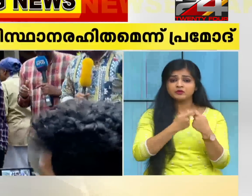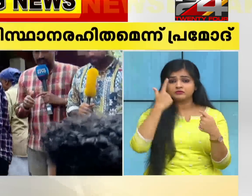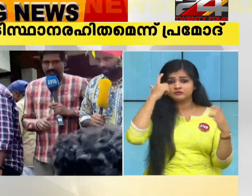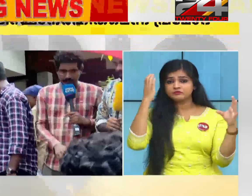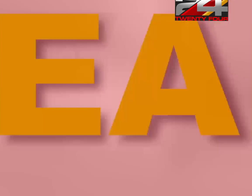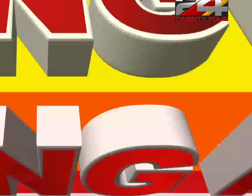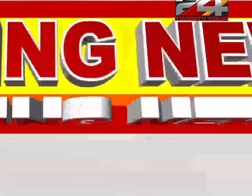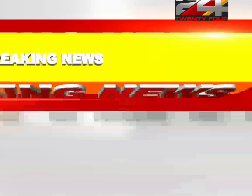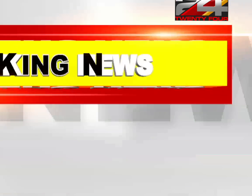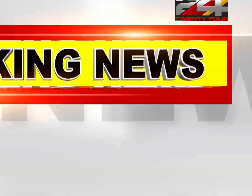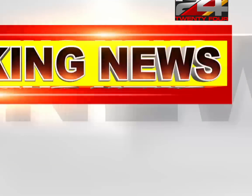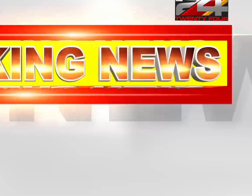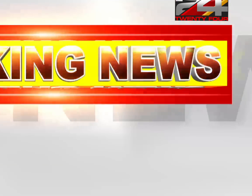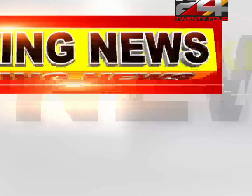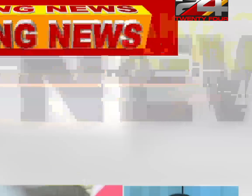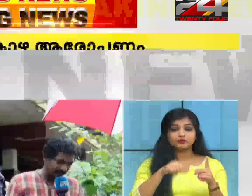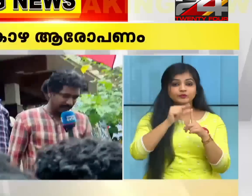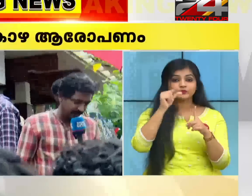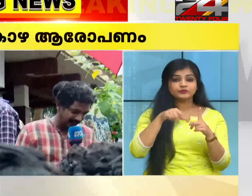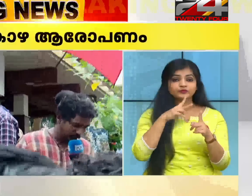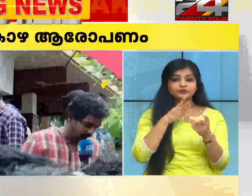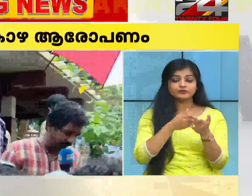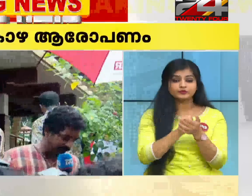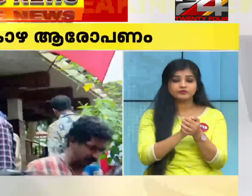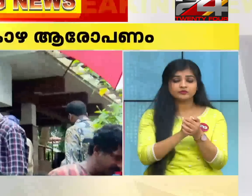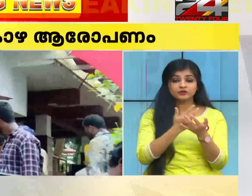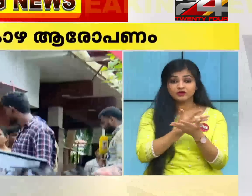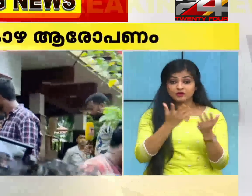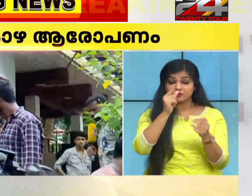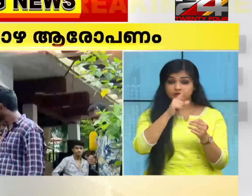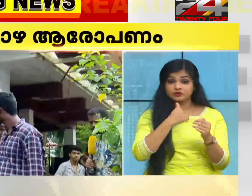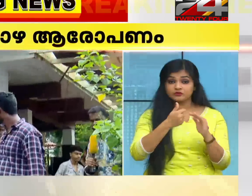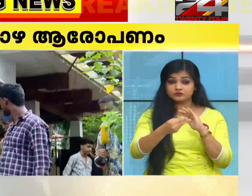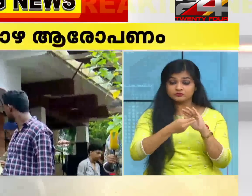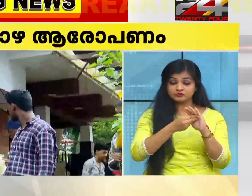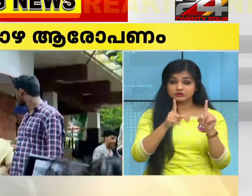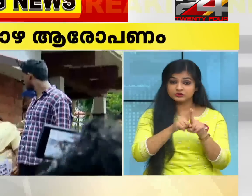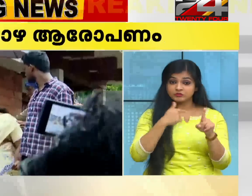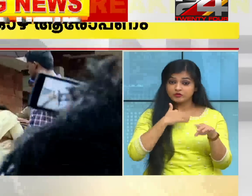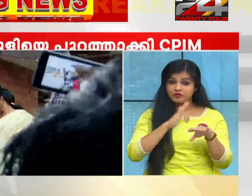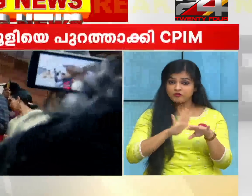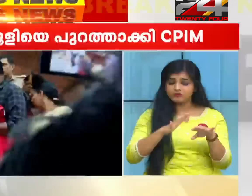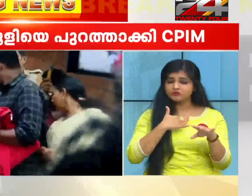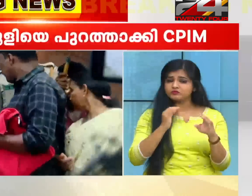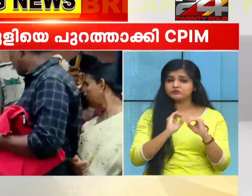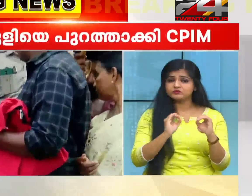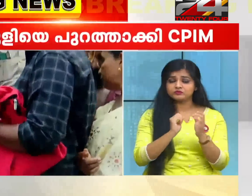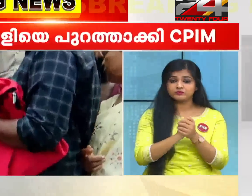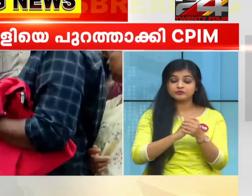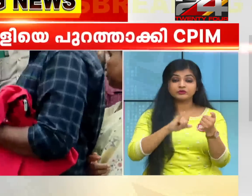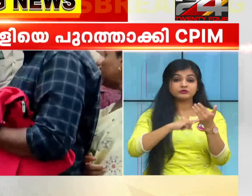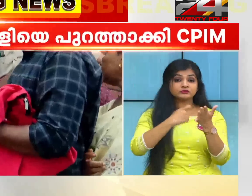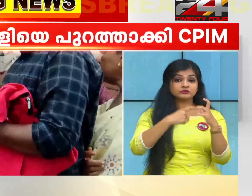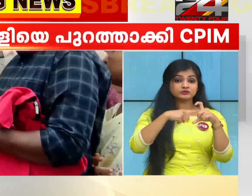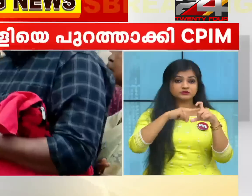കാര്യമാണ് ഇപ്പോൾ പ്രമോദ് കോട്ടൂളി പറയുന്നത്. താൻ ആരുടെയെങ്കിലും കയ്യിൽ നിന്ന് താൻ പണം വാങ്ങിയിട്ടില്ല. ഈ പറയപ്പെടുന്ന ശ്രീജിത്ത് എന്നയാളെ തനിക്ക്